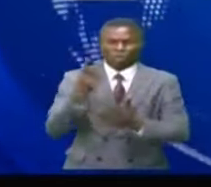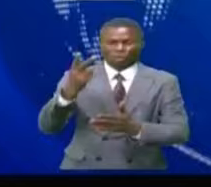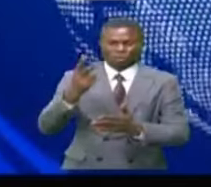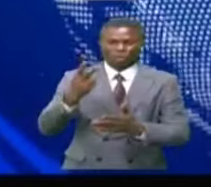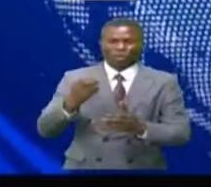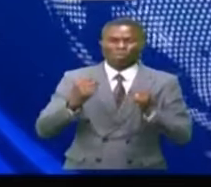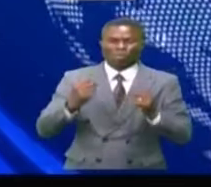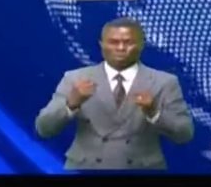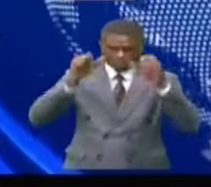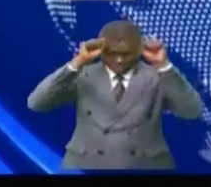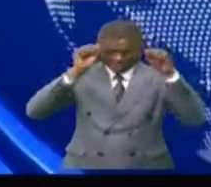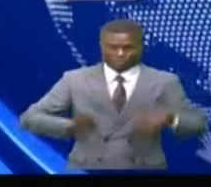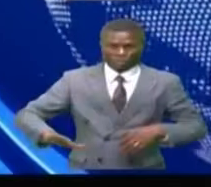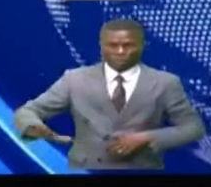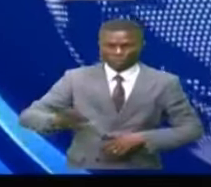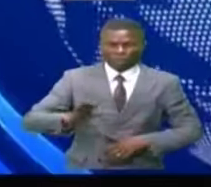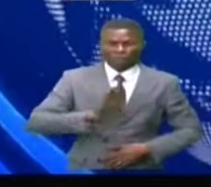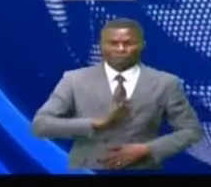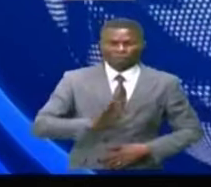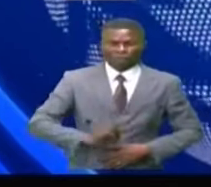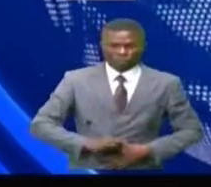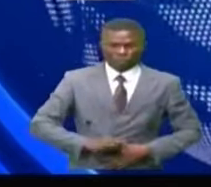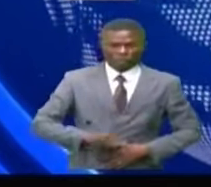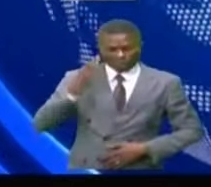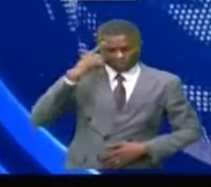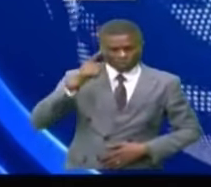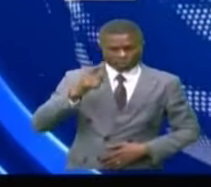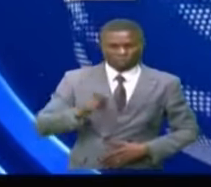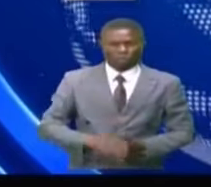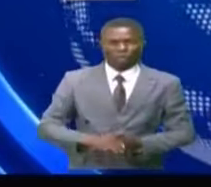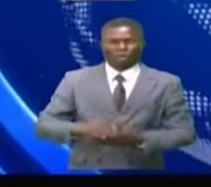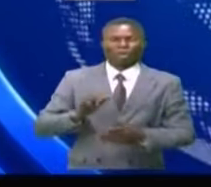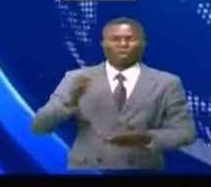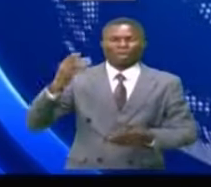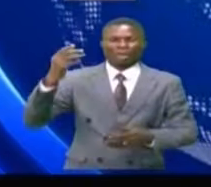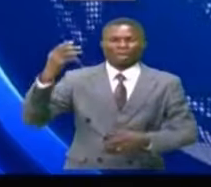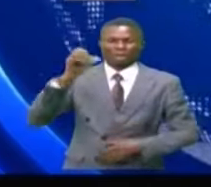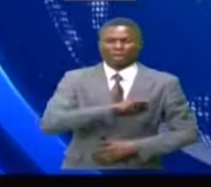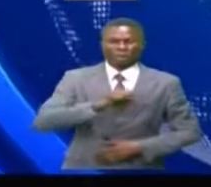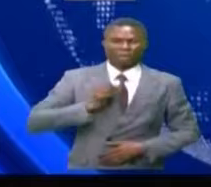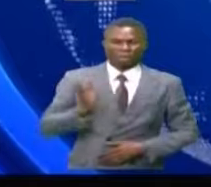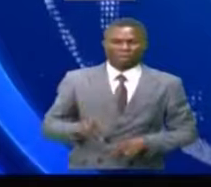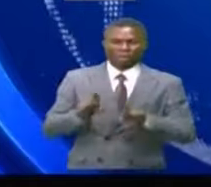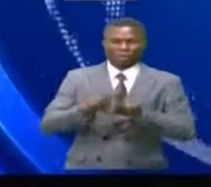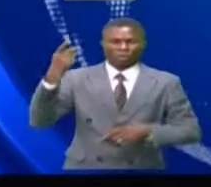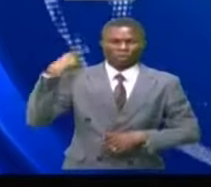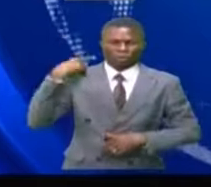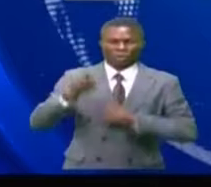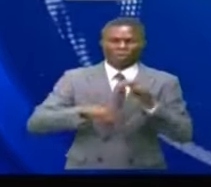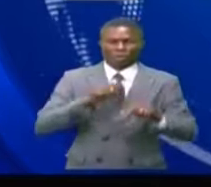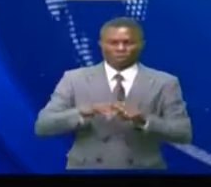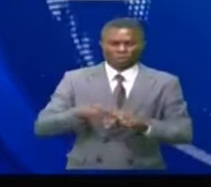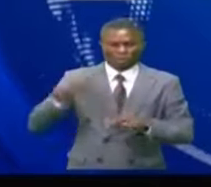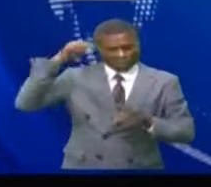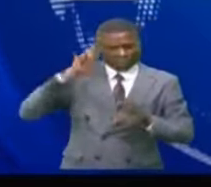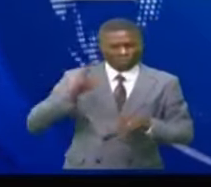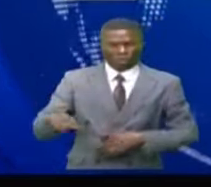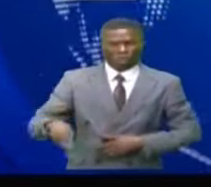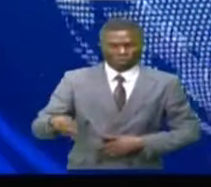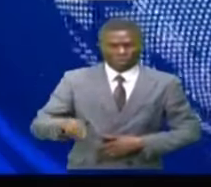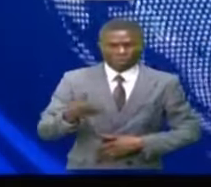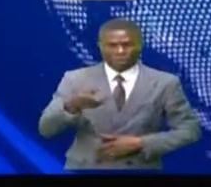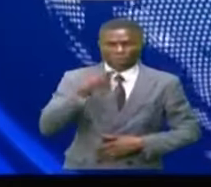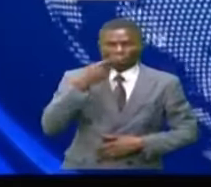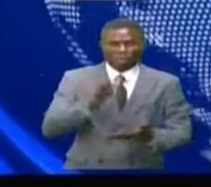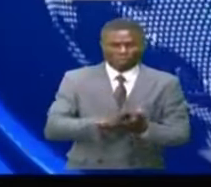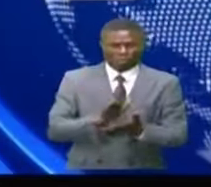à l'actuel chef de l'État. Pour y parvenir, personnalités politiques, sénateurs et députés nationaux autour du gouverneur de province Kissian